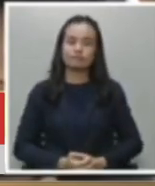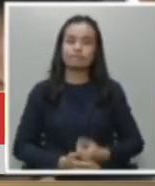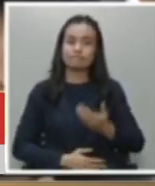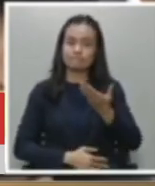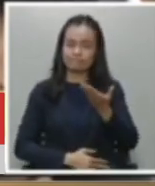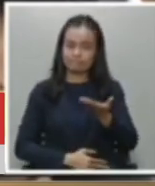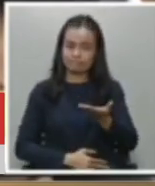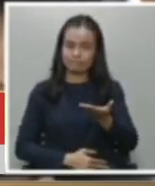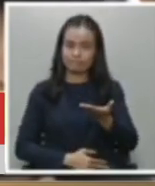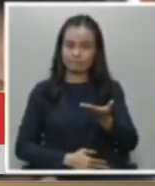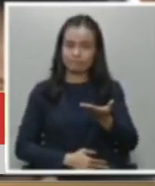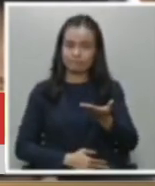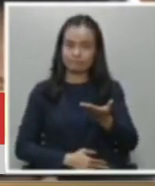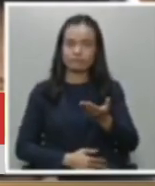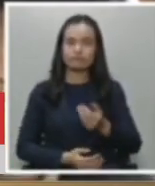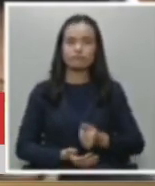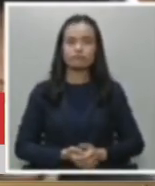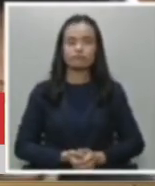ประธานครับ